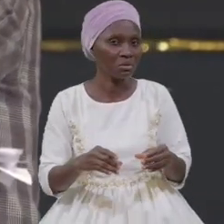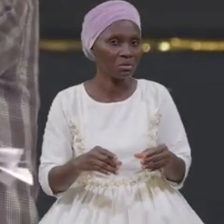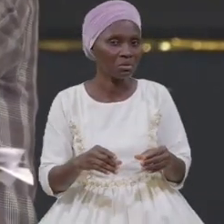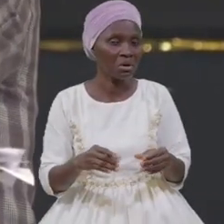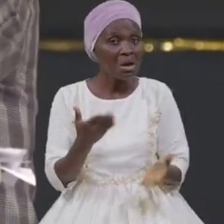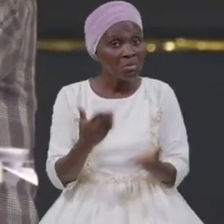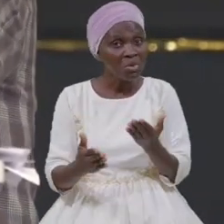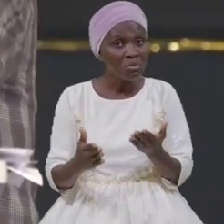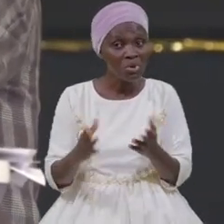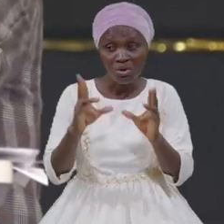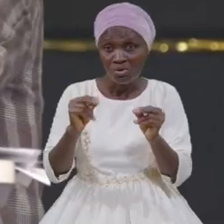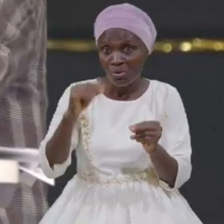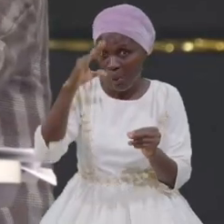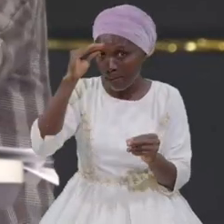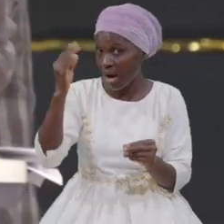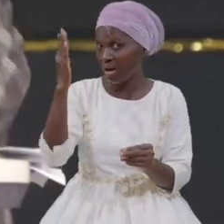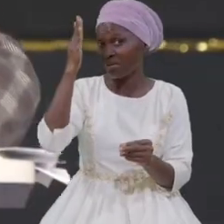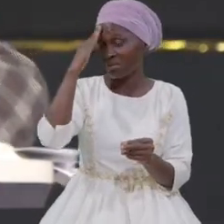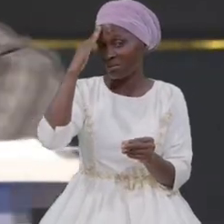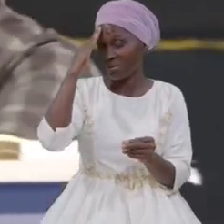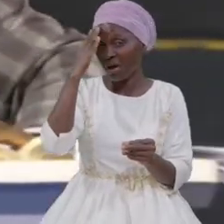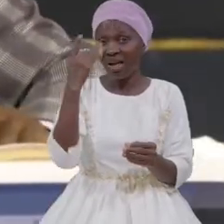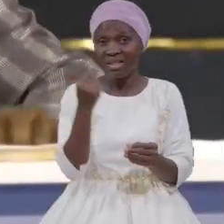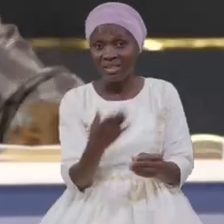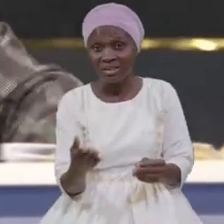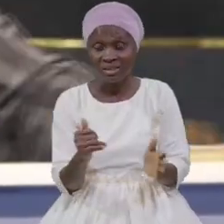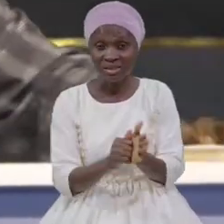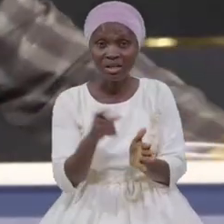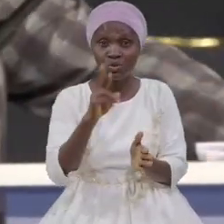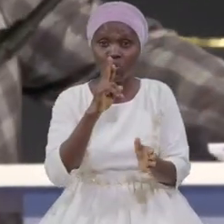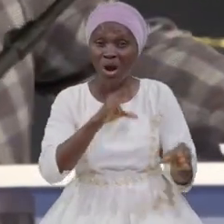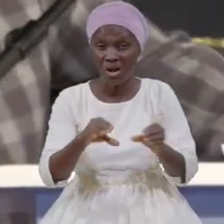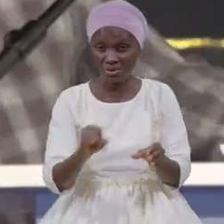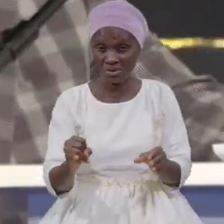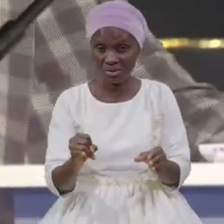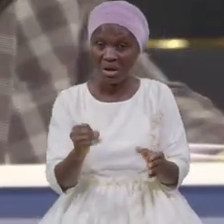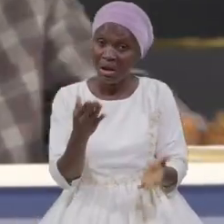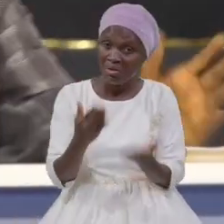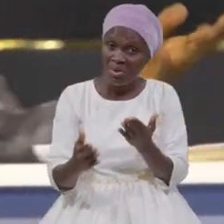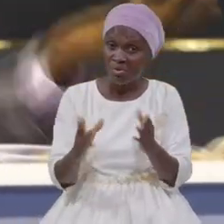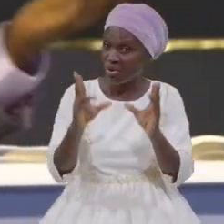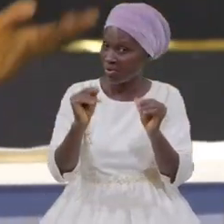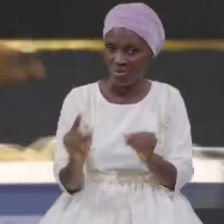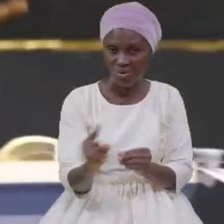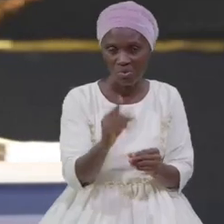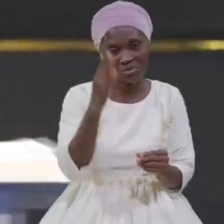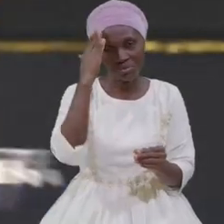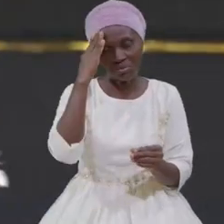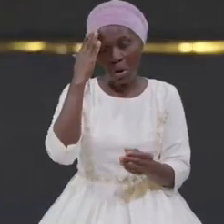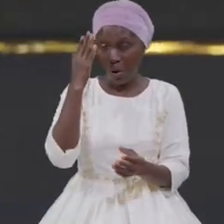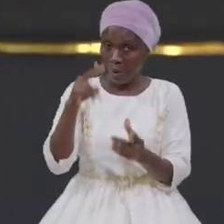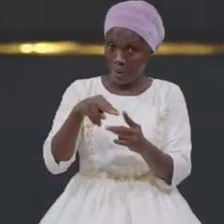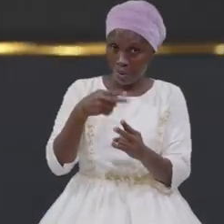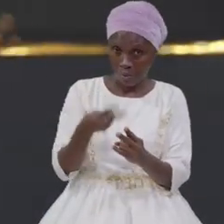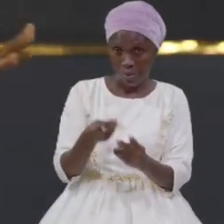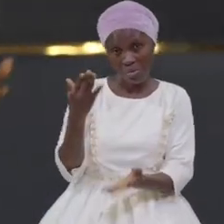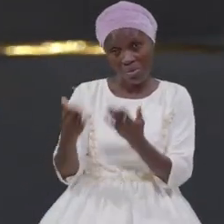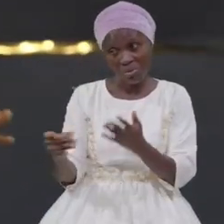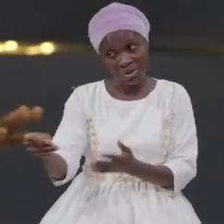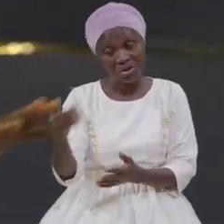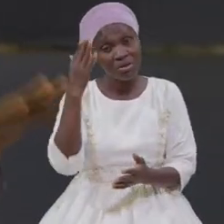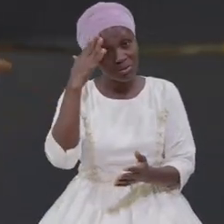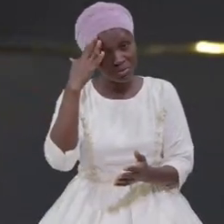personne ne connaît, les choses que tu fais, peut-être que personne ne sait, ou même ils le savent, mais tu es